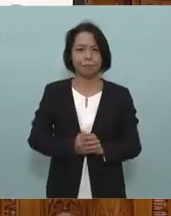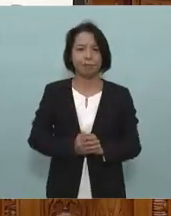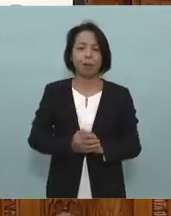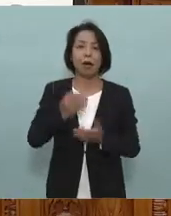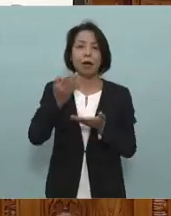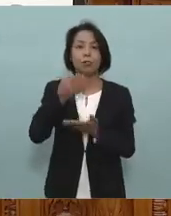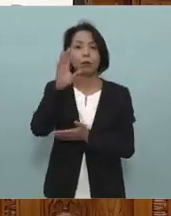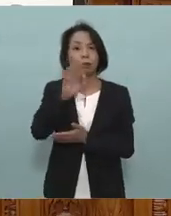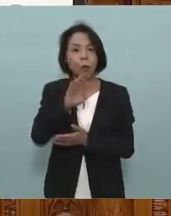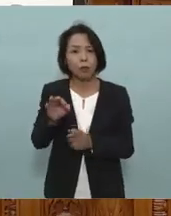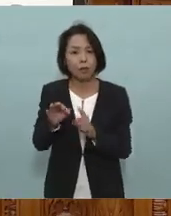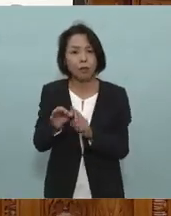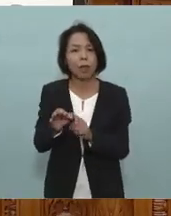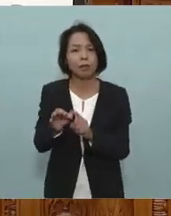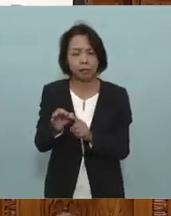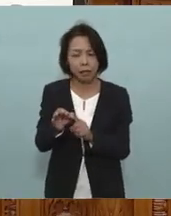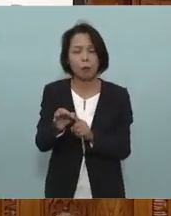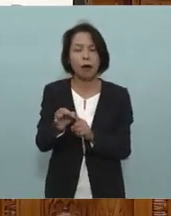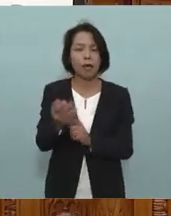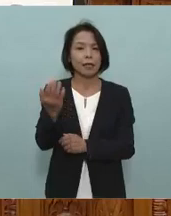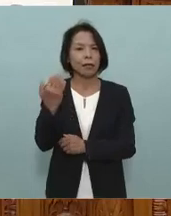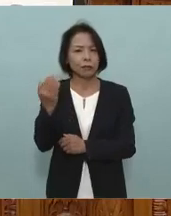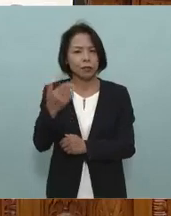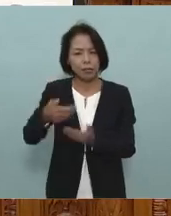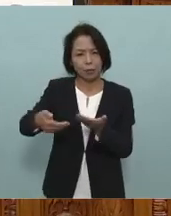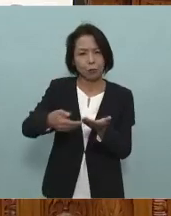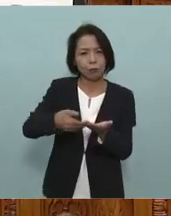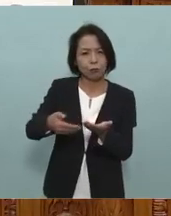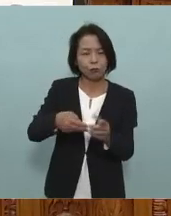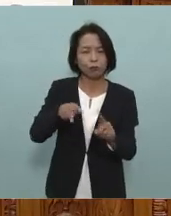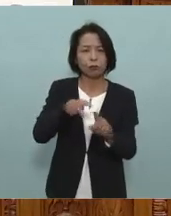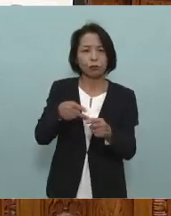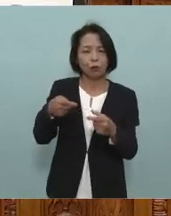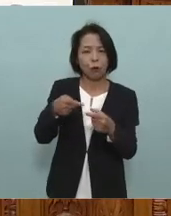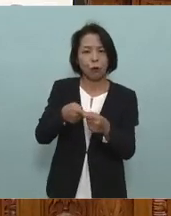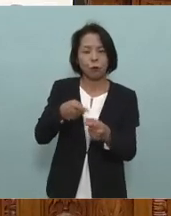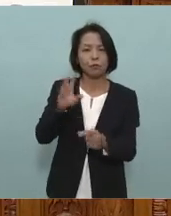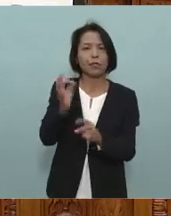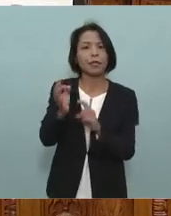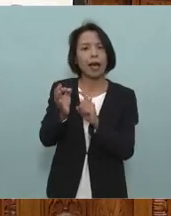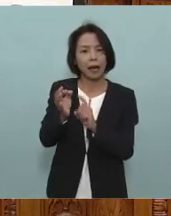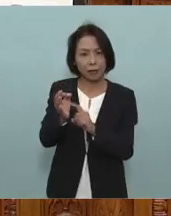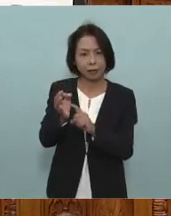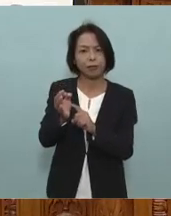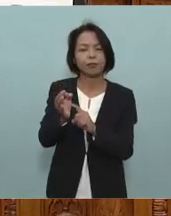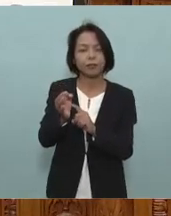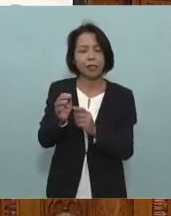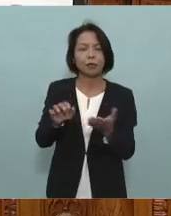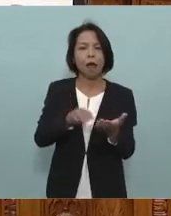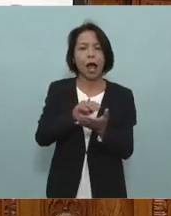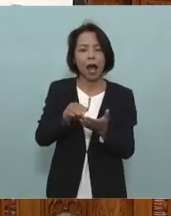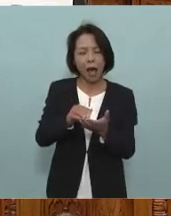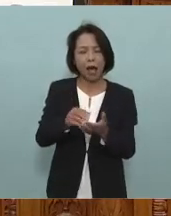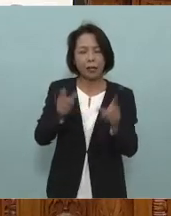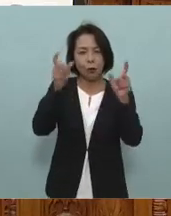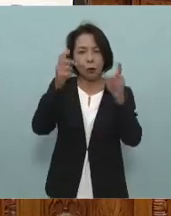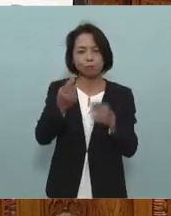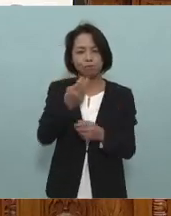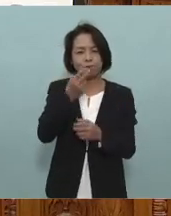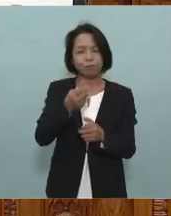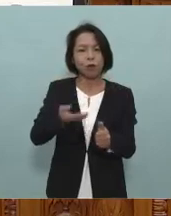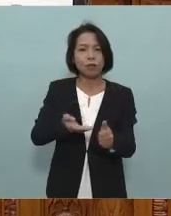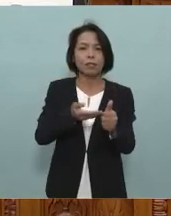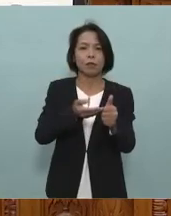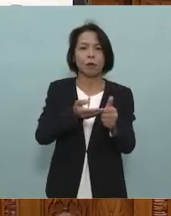食料品についてはすでに輸入小麦価格配合資料の負担を